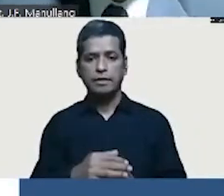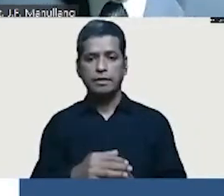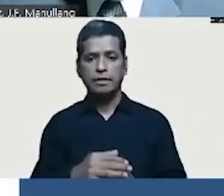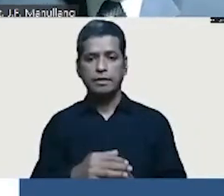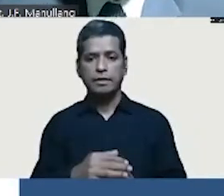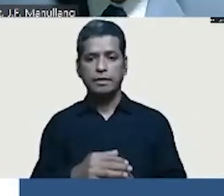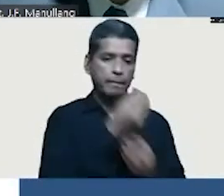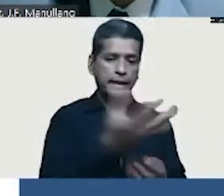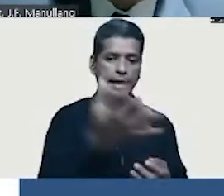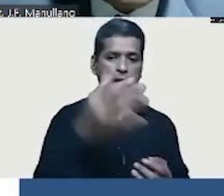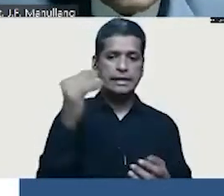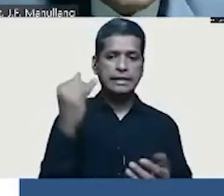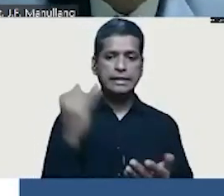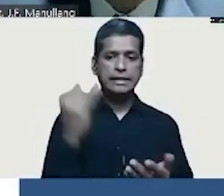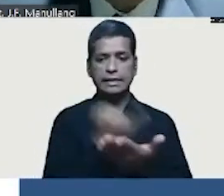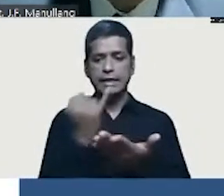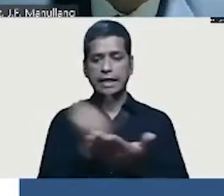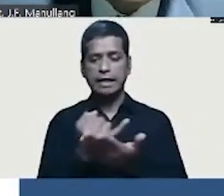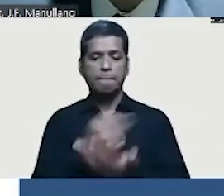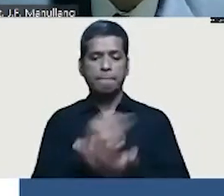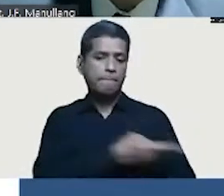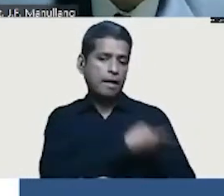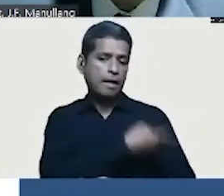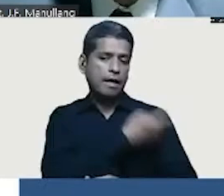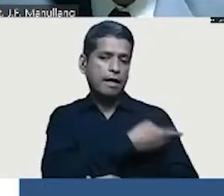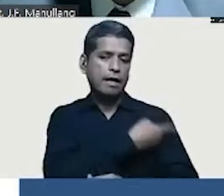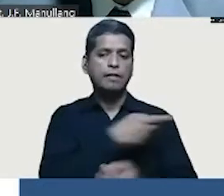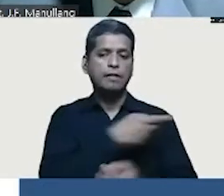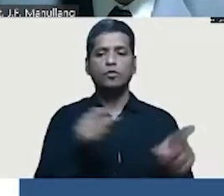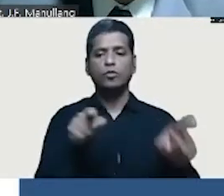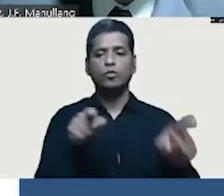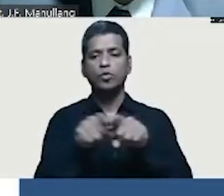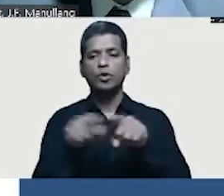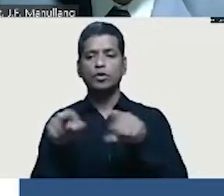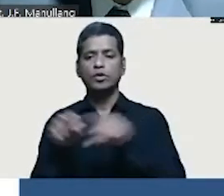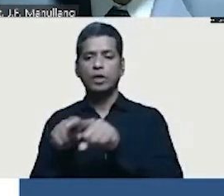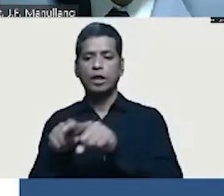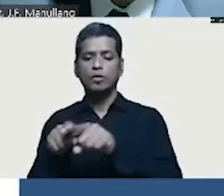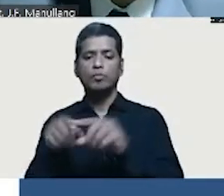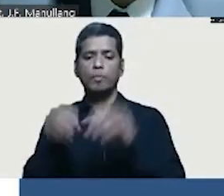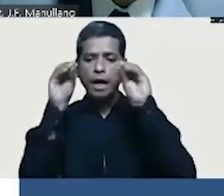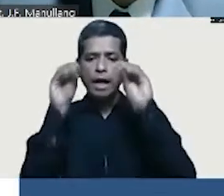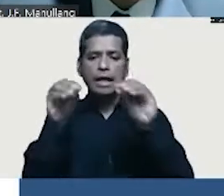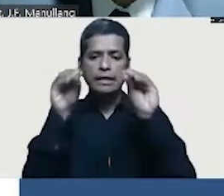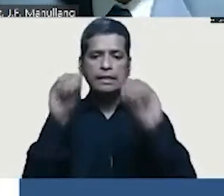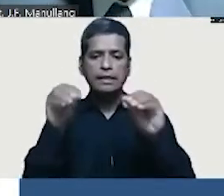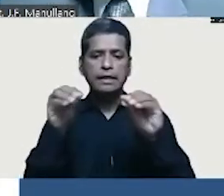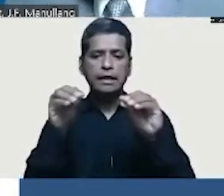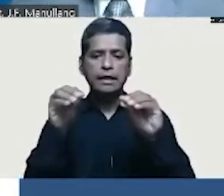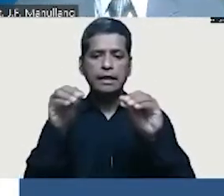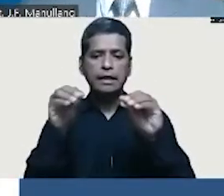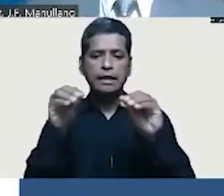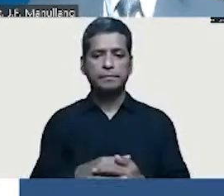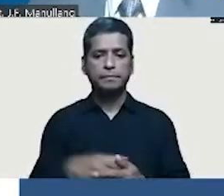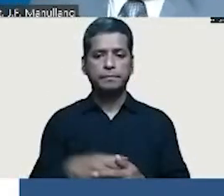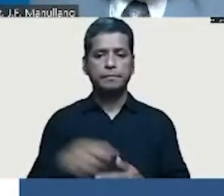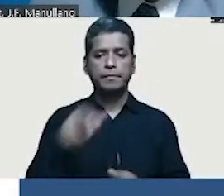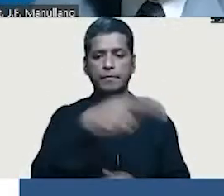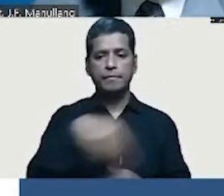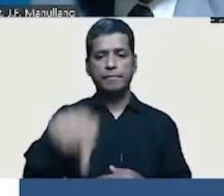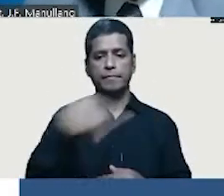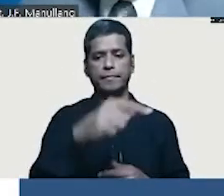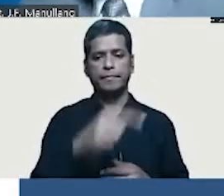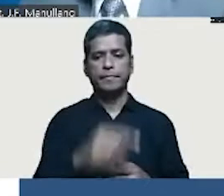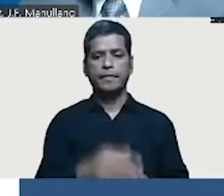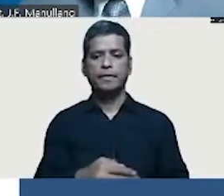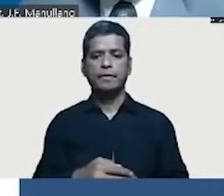dengan gembala-gembala dan juga yaitu pengajar gerintuk magettas mereka Maka apa yang tertulis